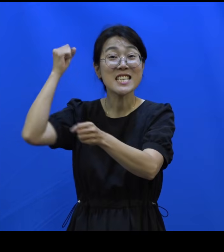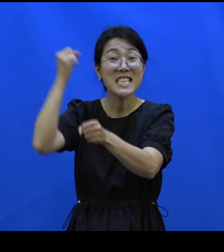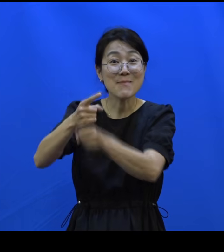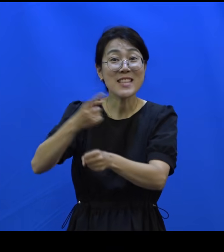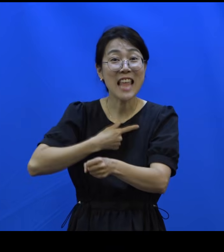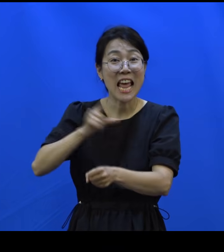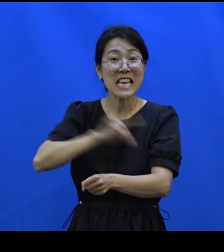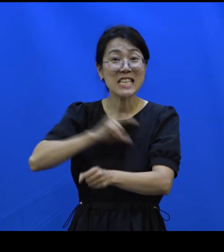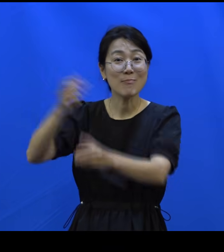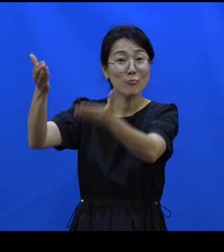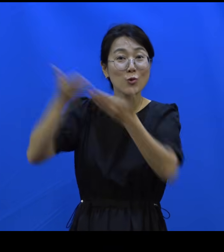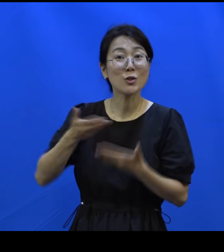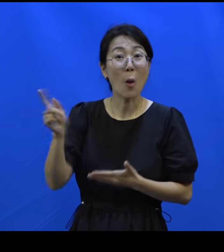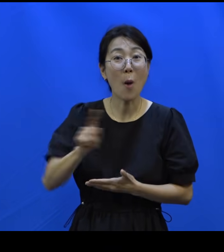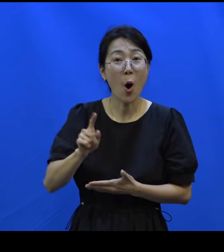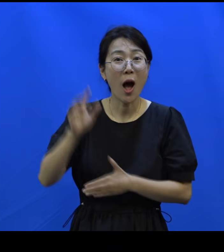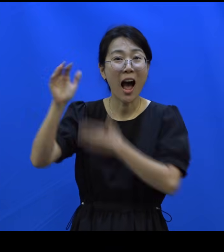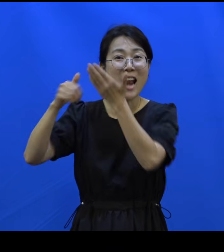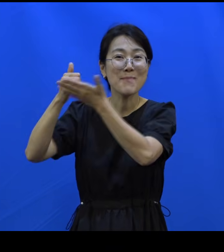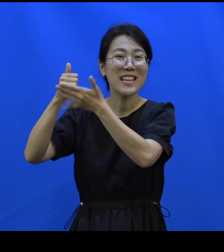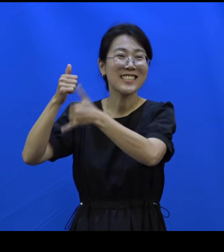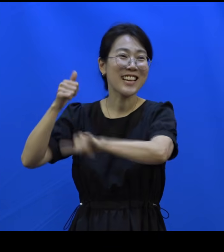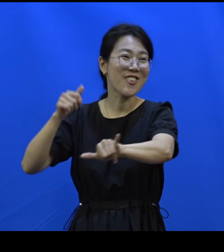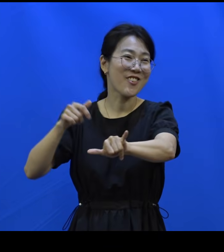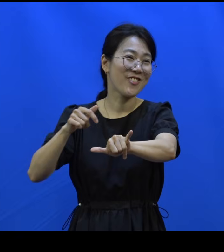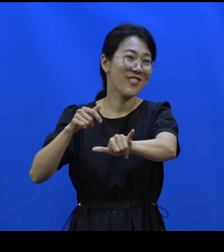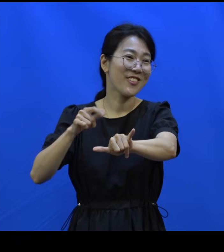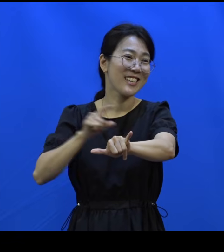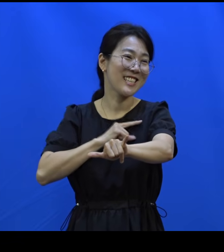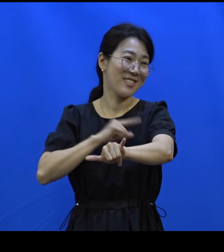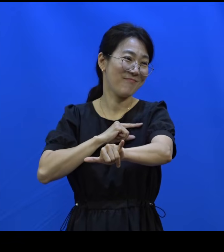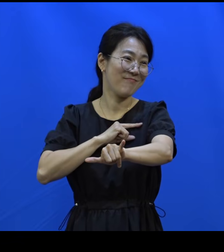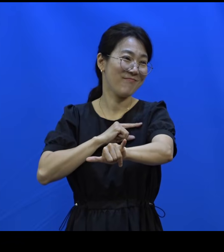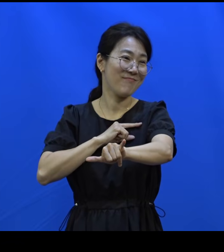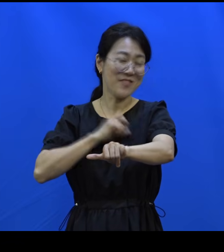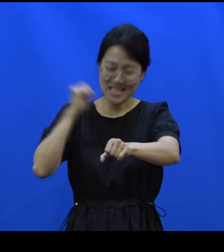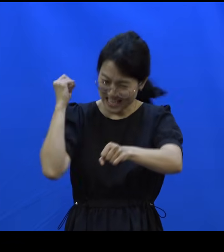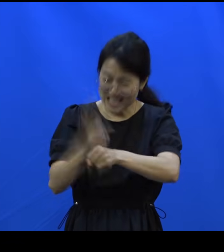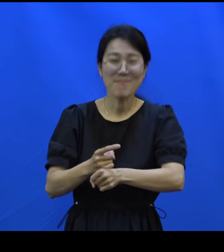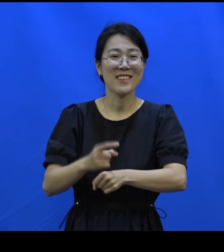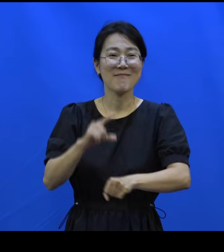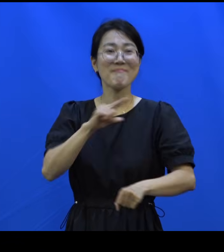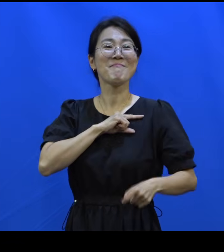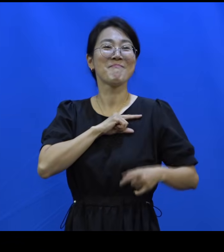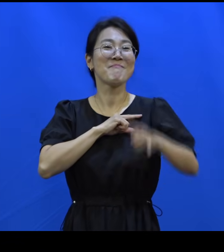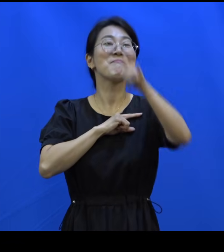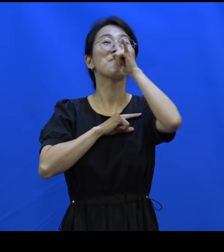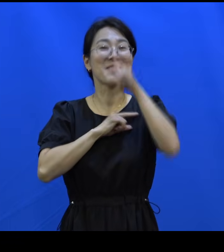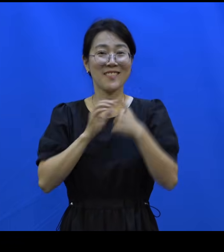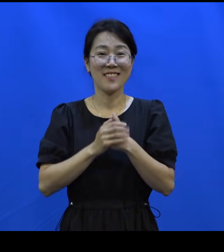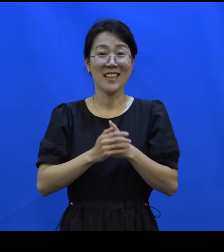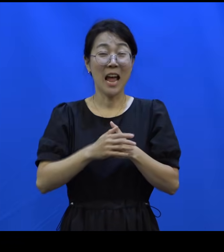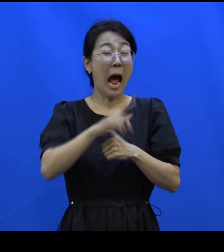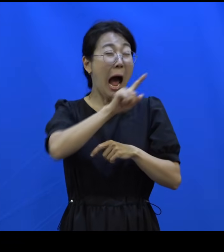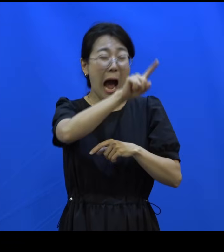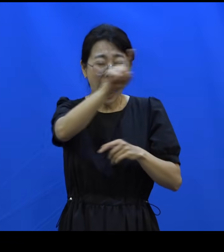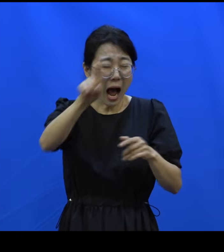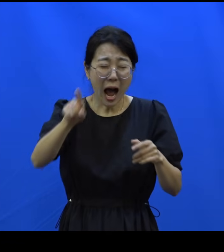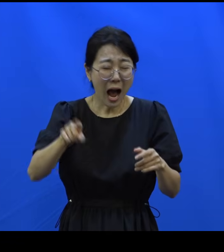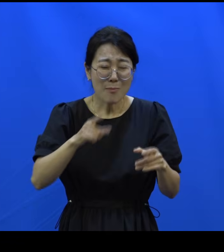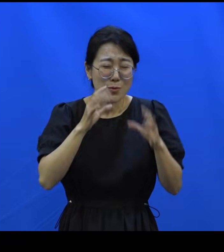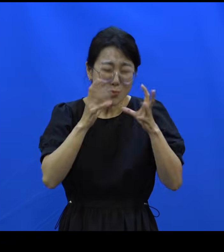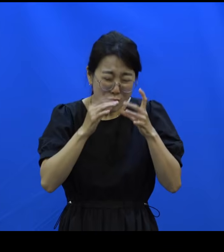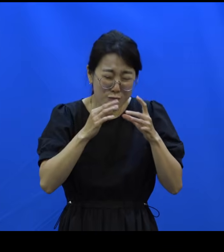것. 어떤 이는 이 내 실추된 나의 명예를 반드시 회복시키겠다고 우리 투쟁합니다. 그러나